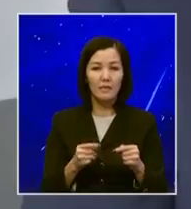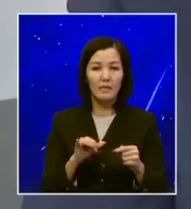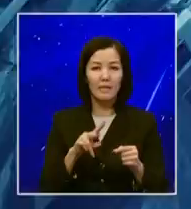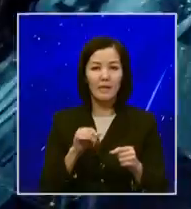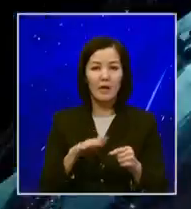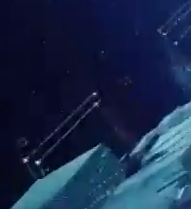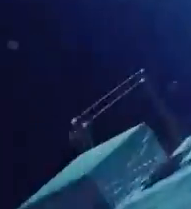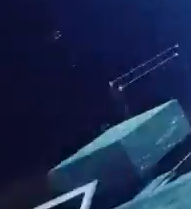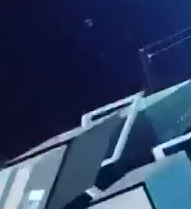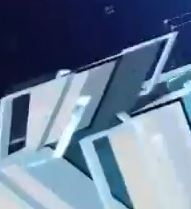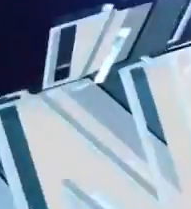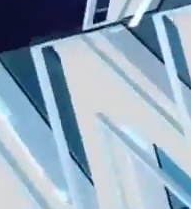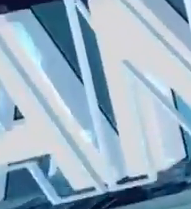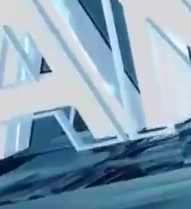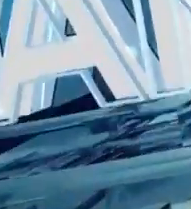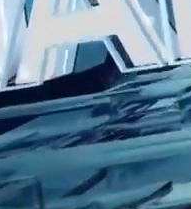жатыр.